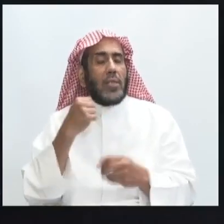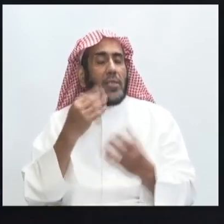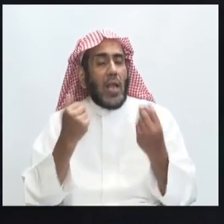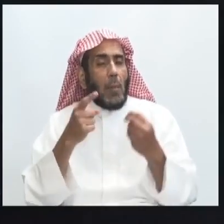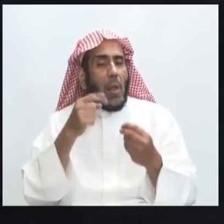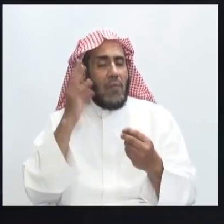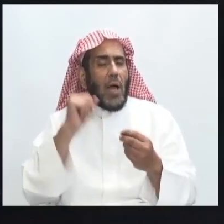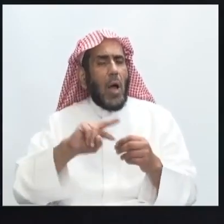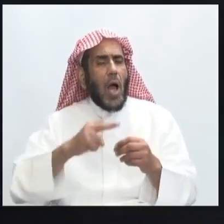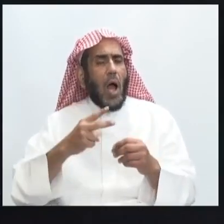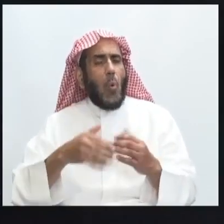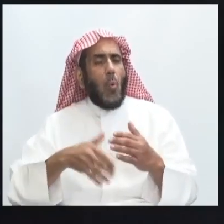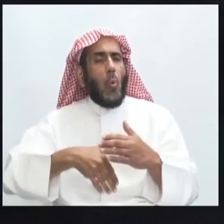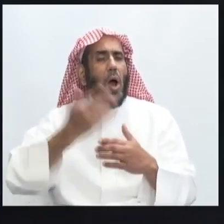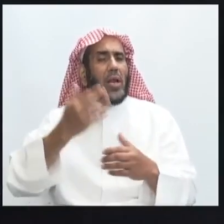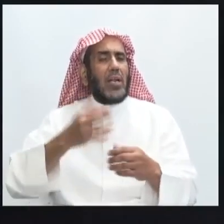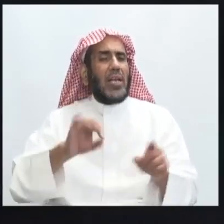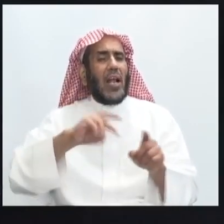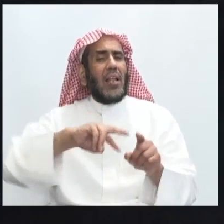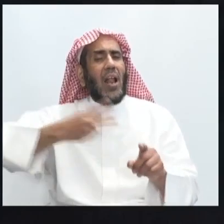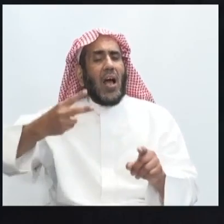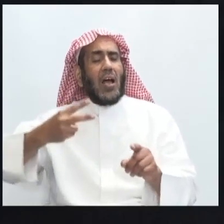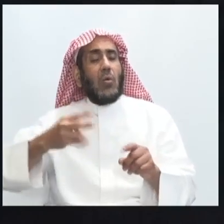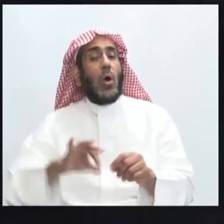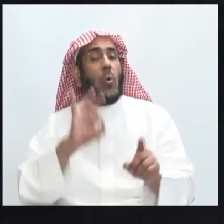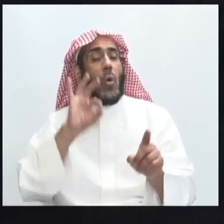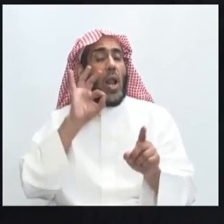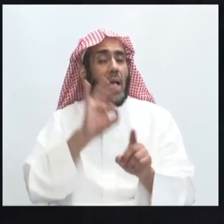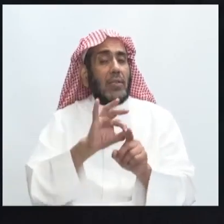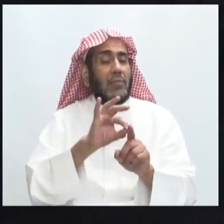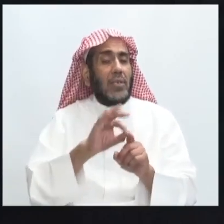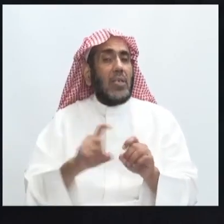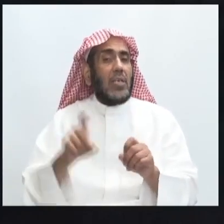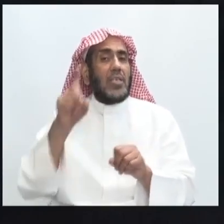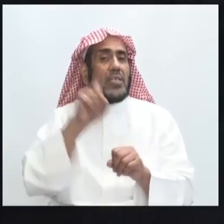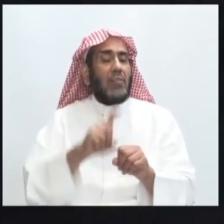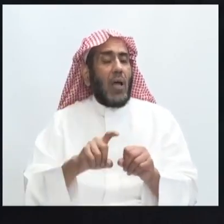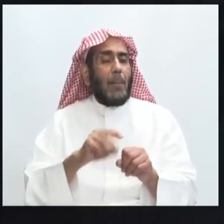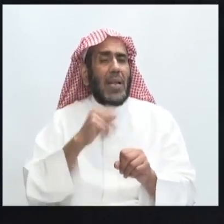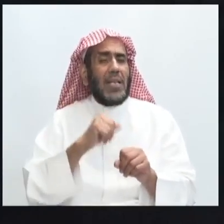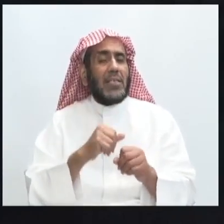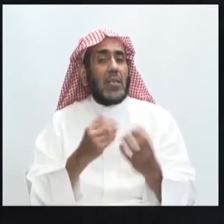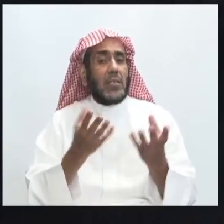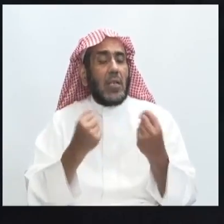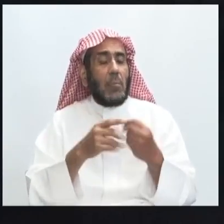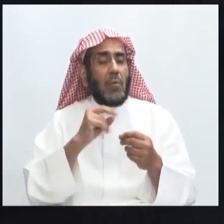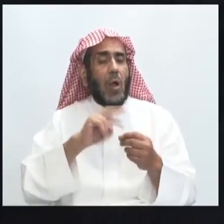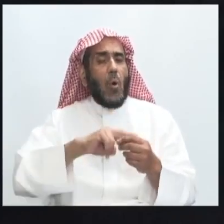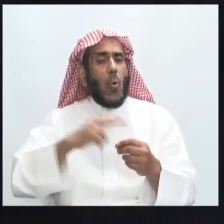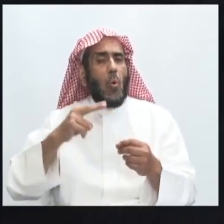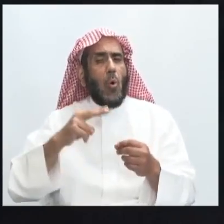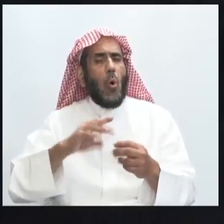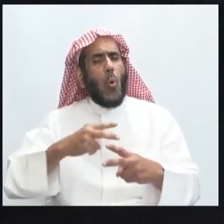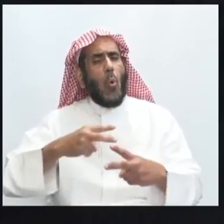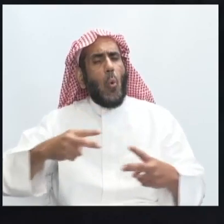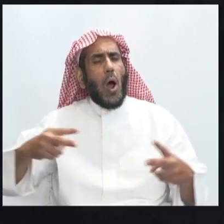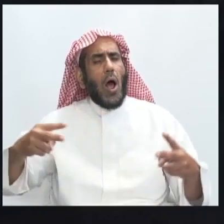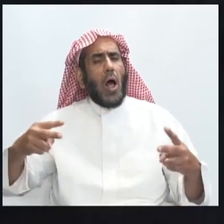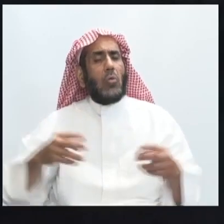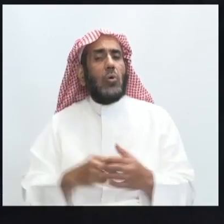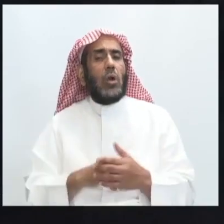ام انه خرج الى غرض اخر وهذا هو الهدف طبعا في الاستفهام ليس فقط طلب الفهم وانما له اغراض اخرى